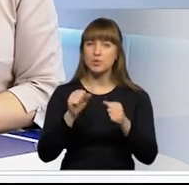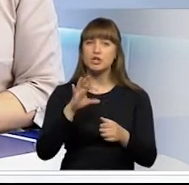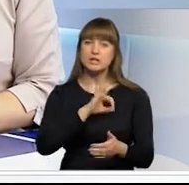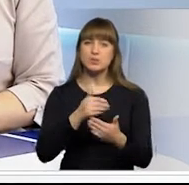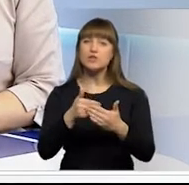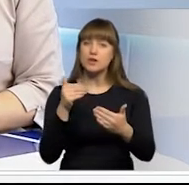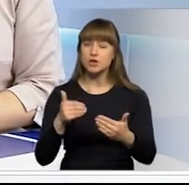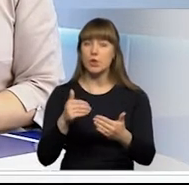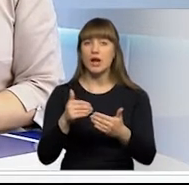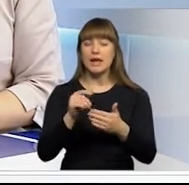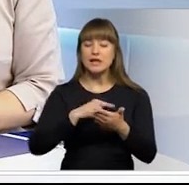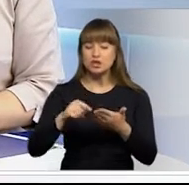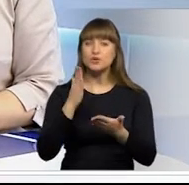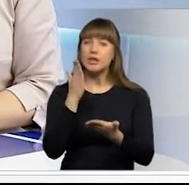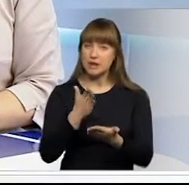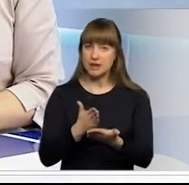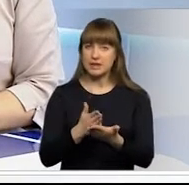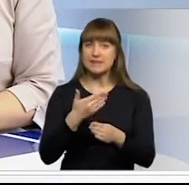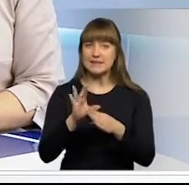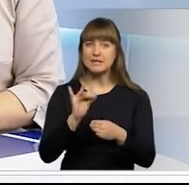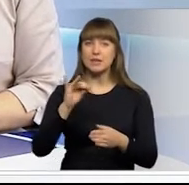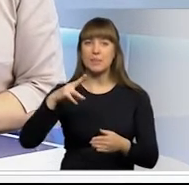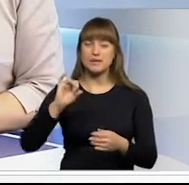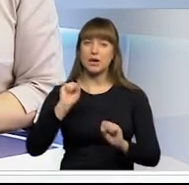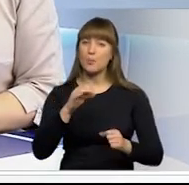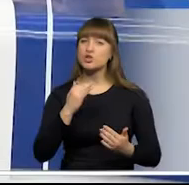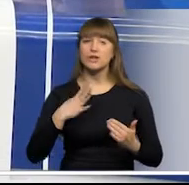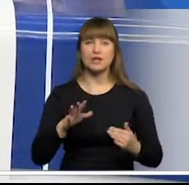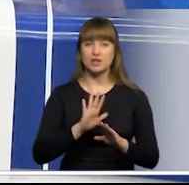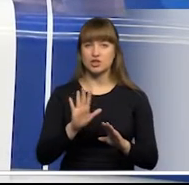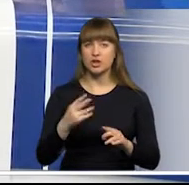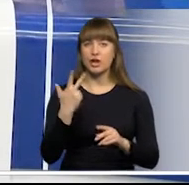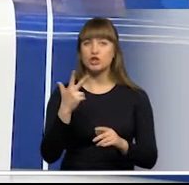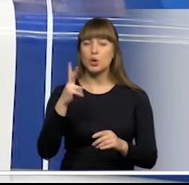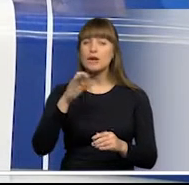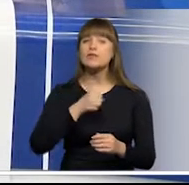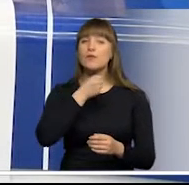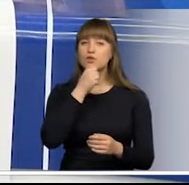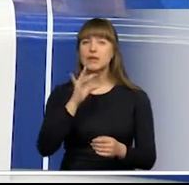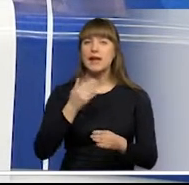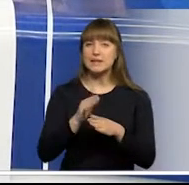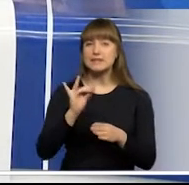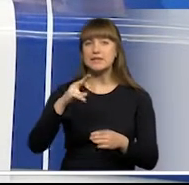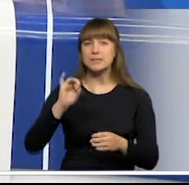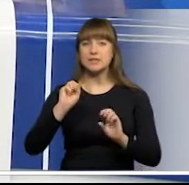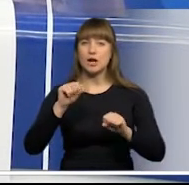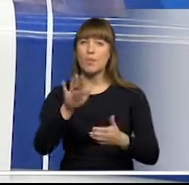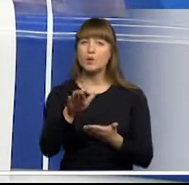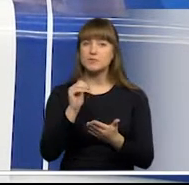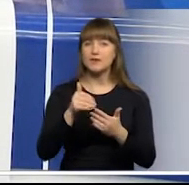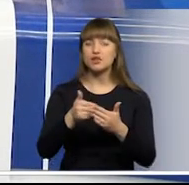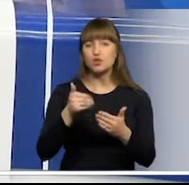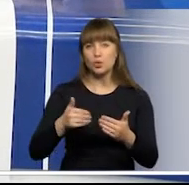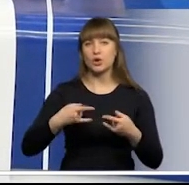Вот здесь можно не дожидаться 3-летнего возраста, и более того, кредит и ипотека могут быть взяты до рождения